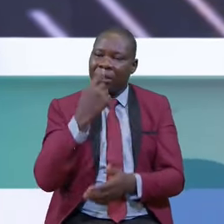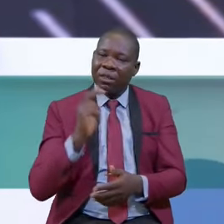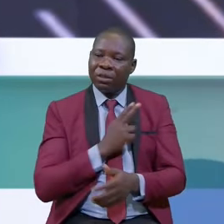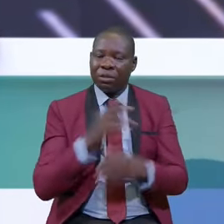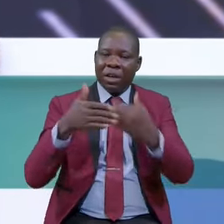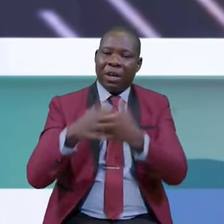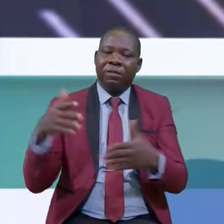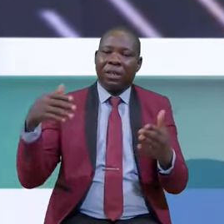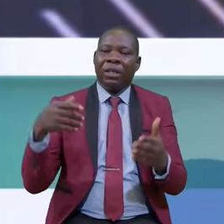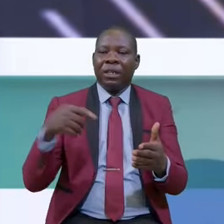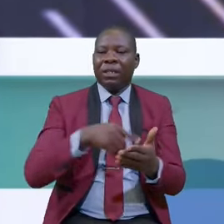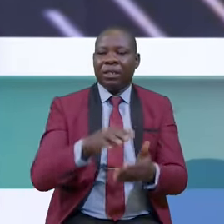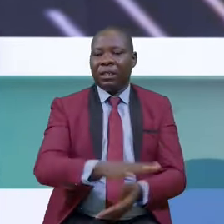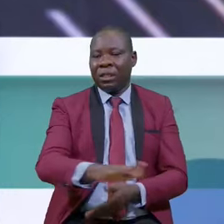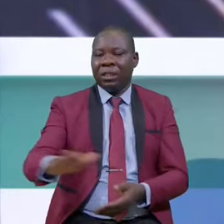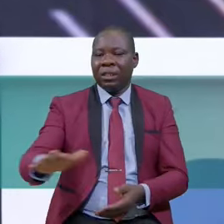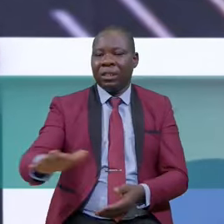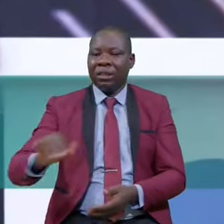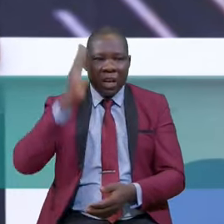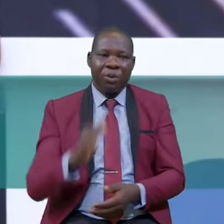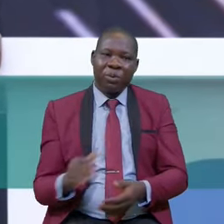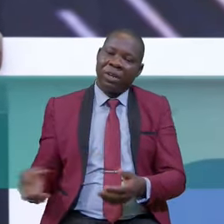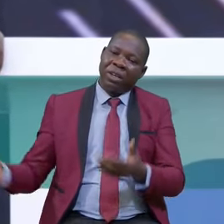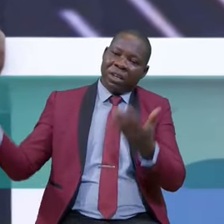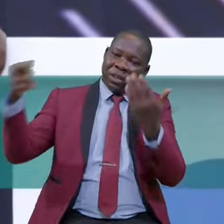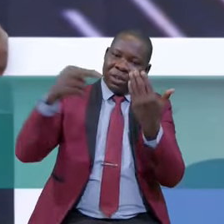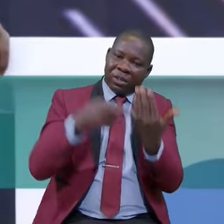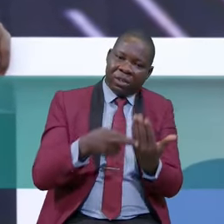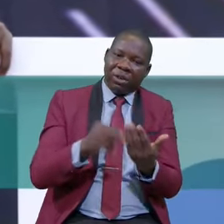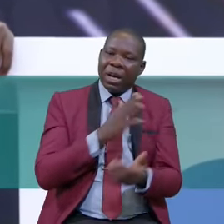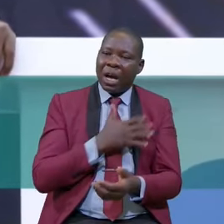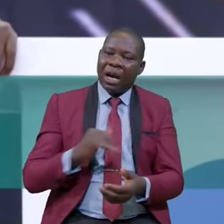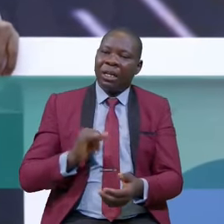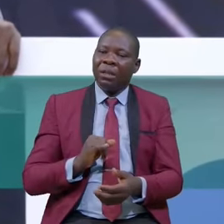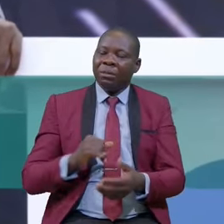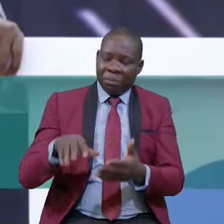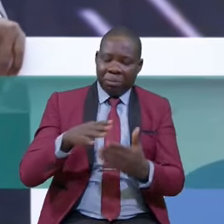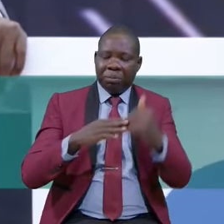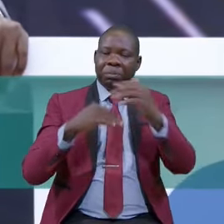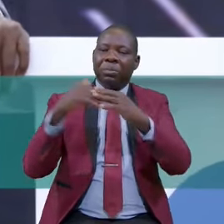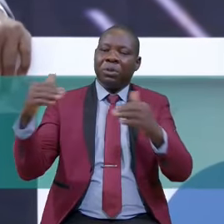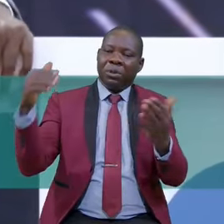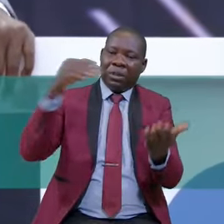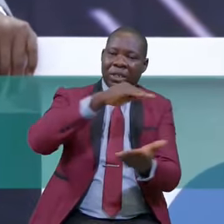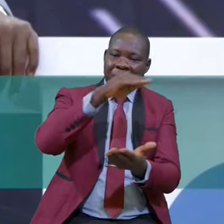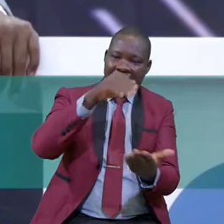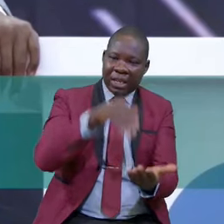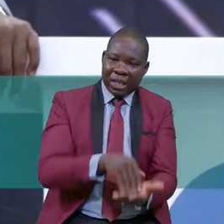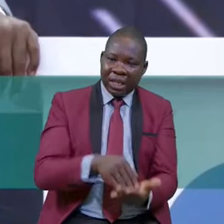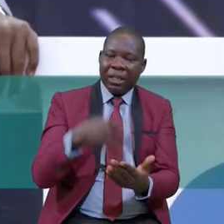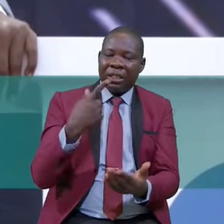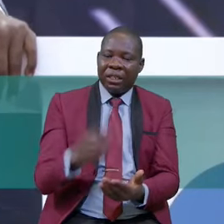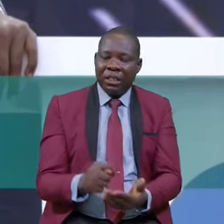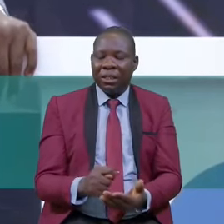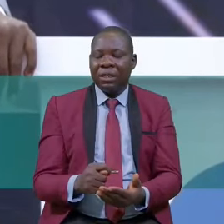15, verset 16, après cela je reviendrai et je relèverai de sa chute la tente de